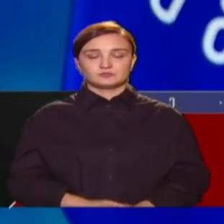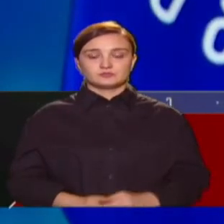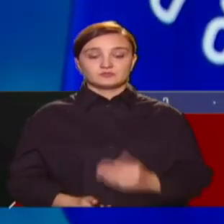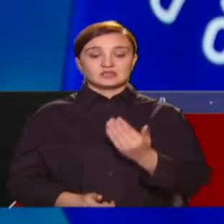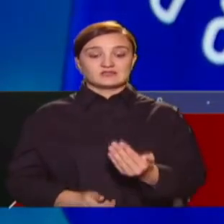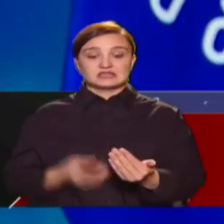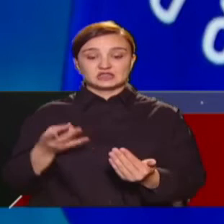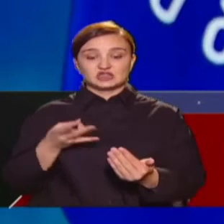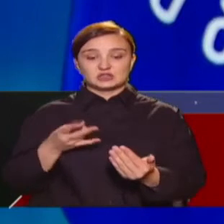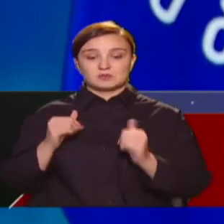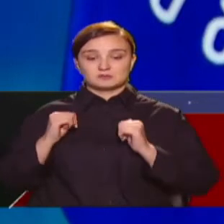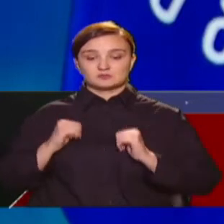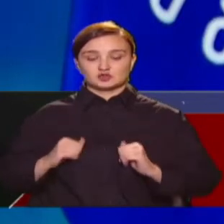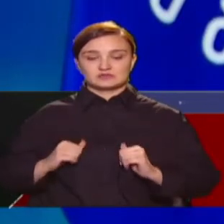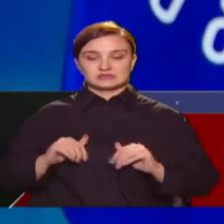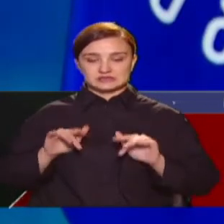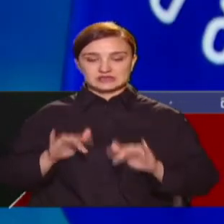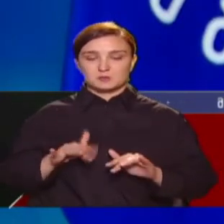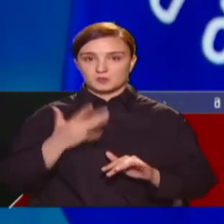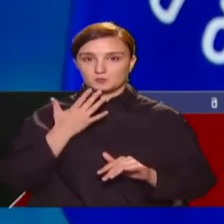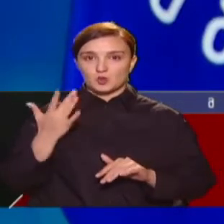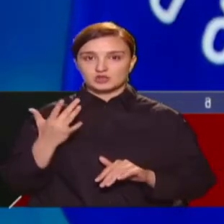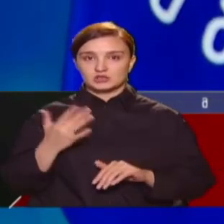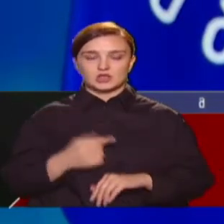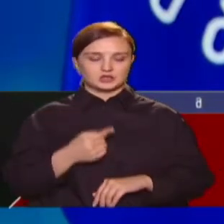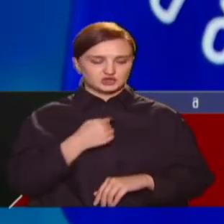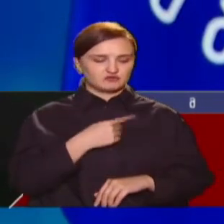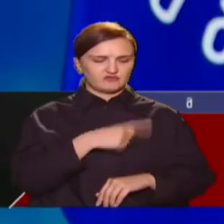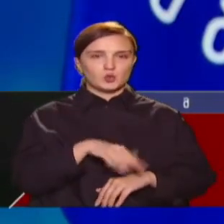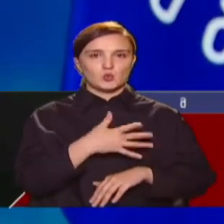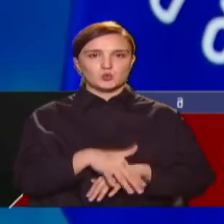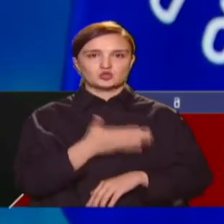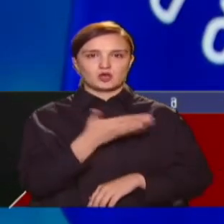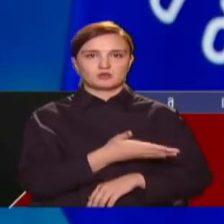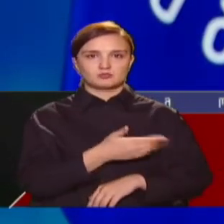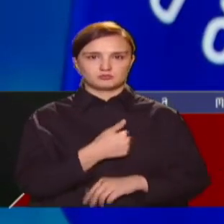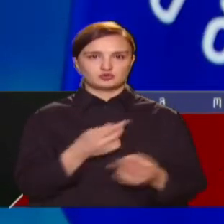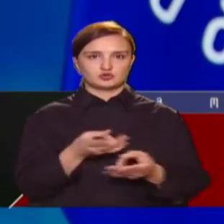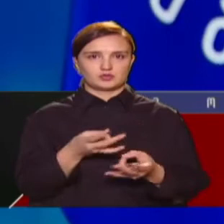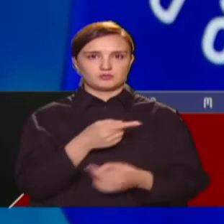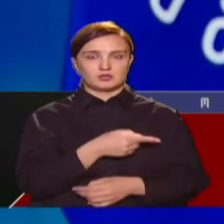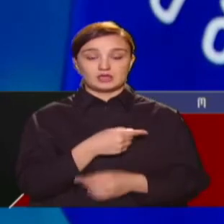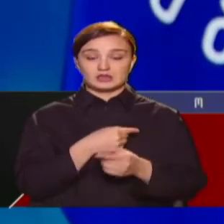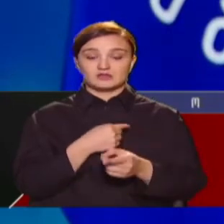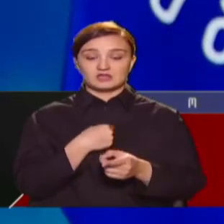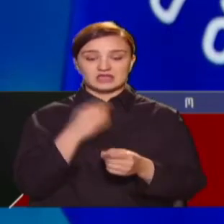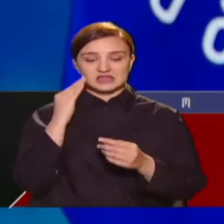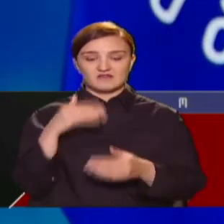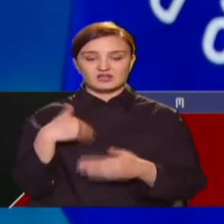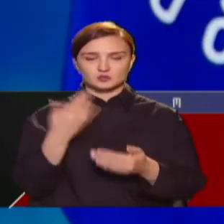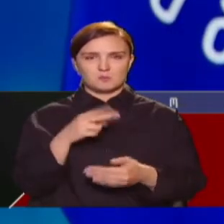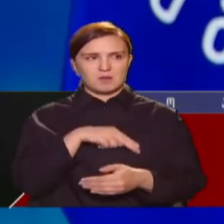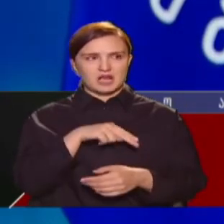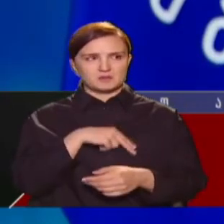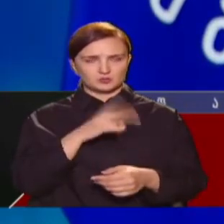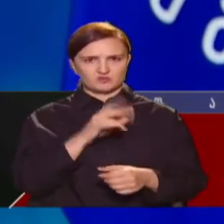Თქვენ გჭირდებათ მშვიდი საქმიანი პოლიტიკა, ჩვენ ქუჩის პოლიტიკას გთავაზობთ, ჩვენ გთავაზობთ პარლამენტის